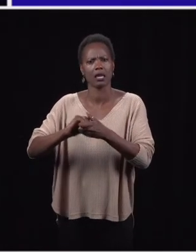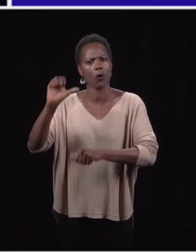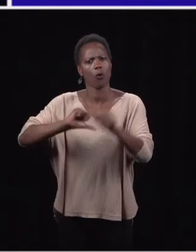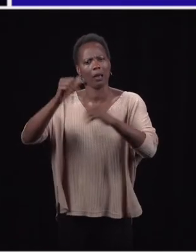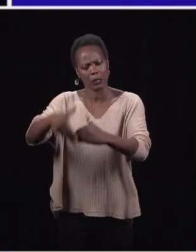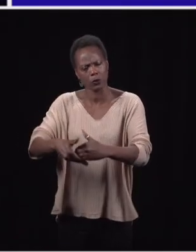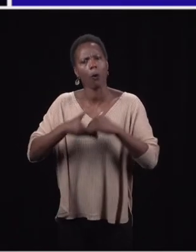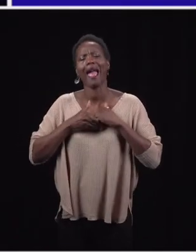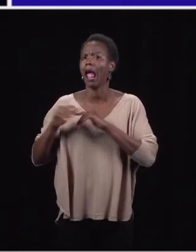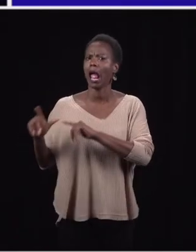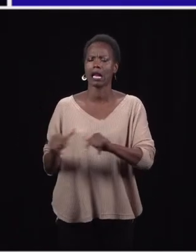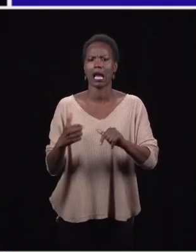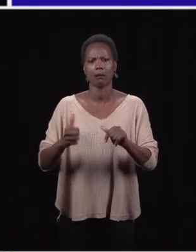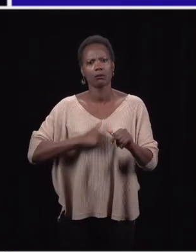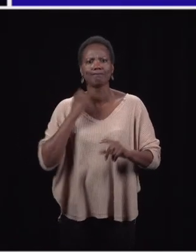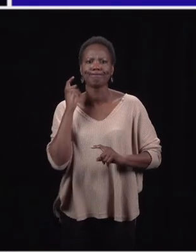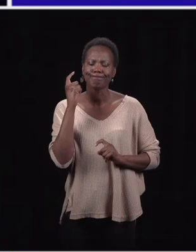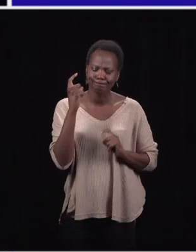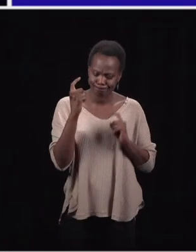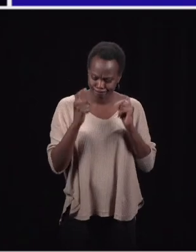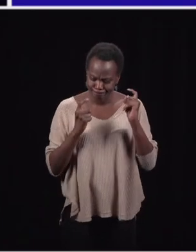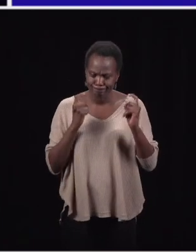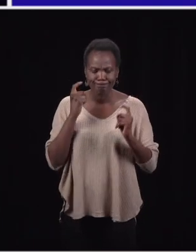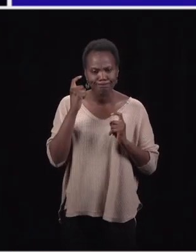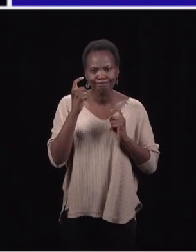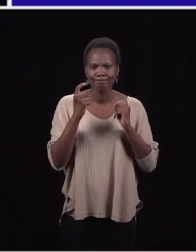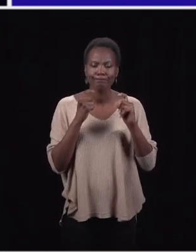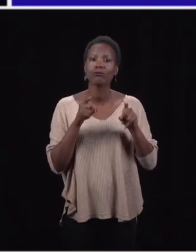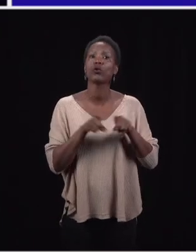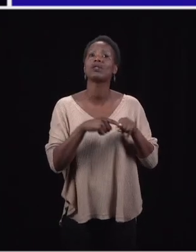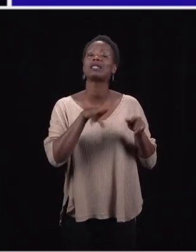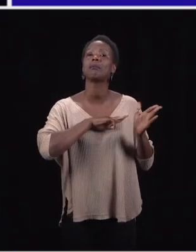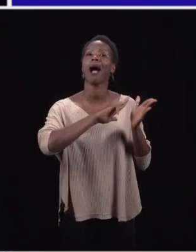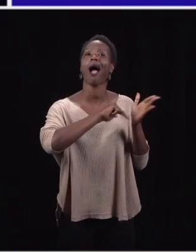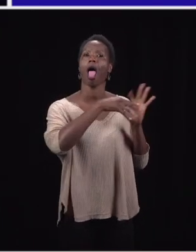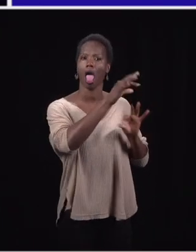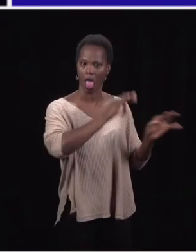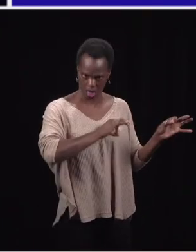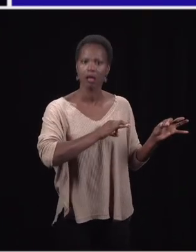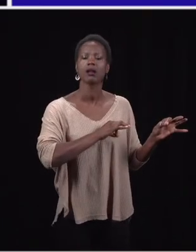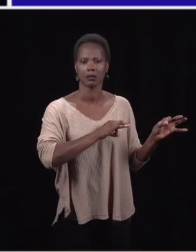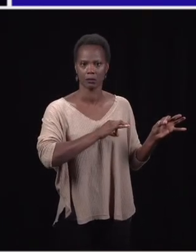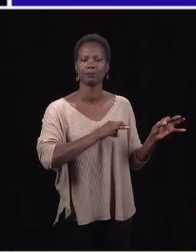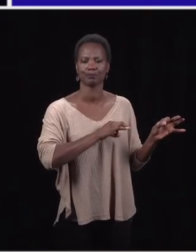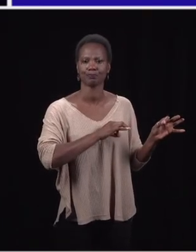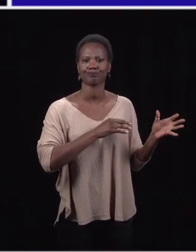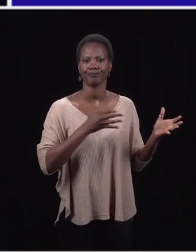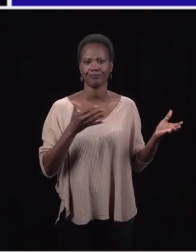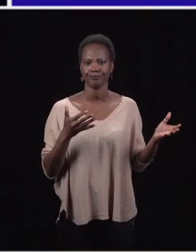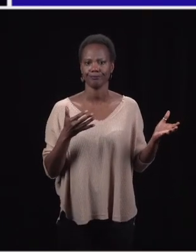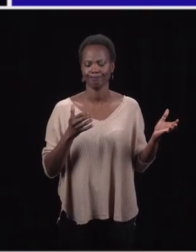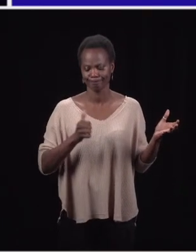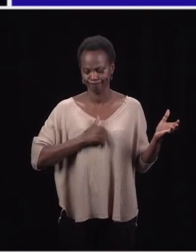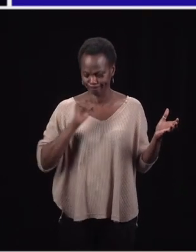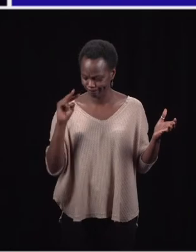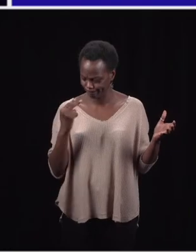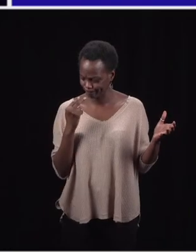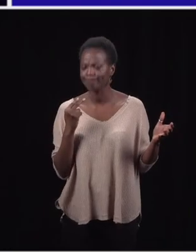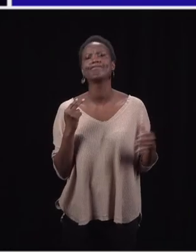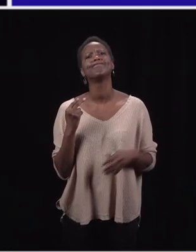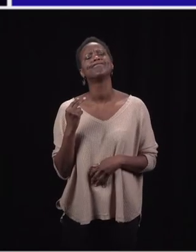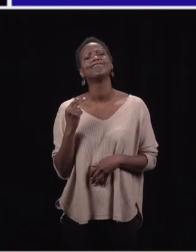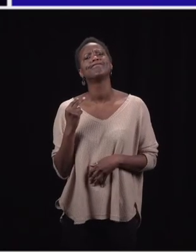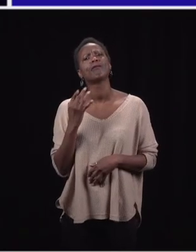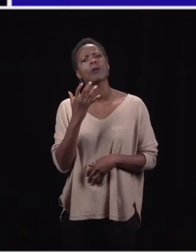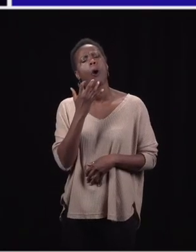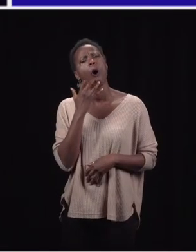mieux réflexion et une rupture conventionnelle aussi que je me suis dit qu'est-ce que je veux vraiment